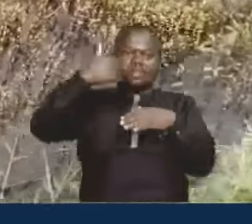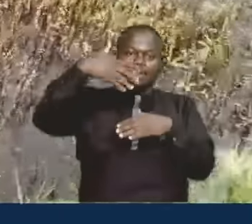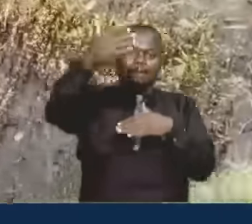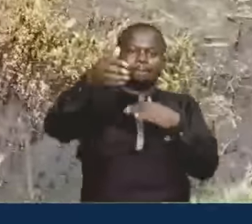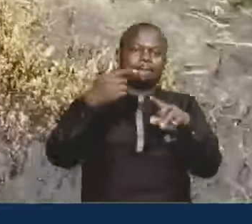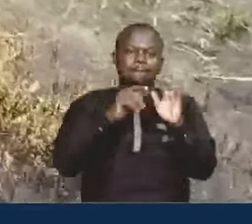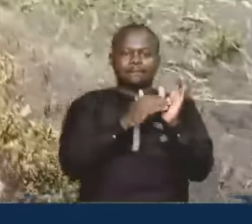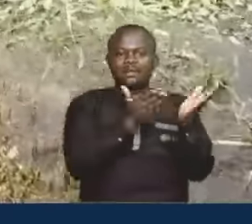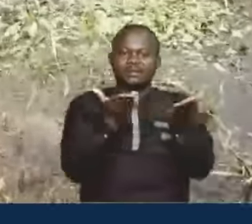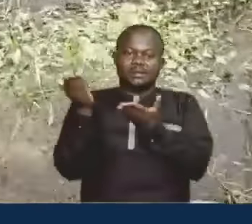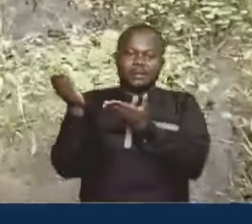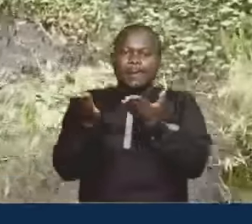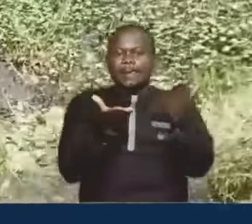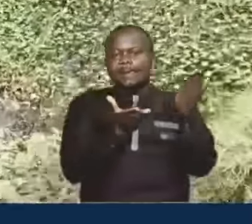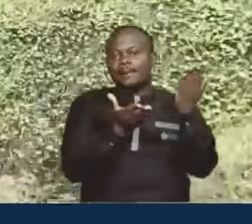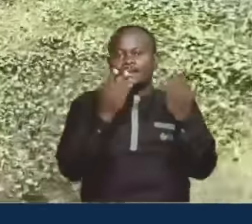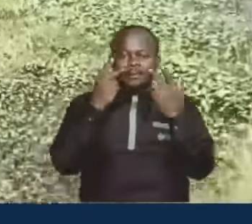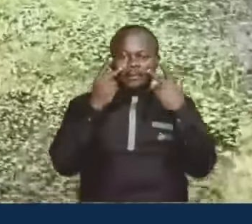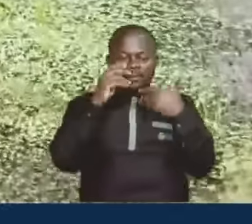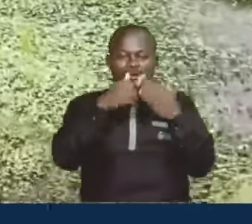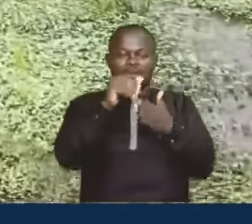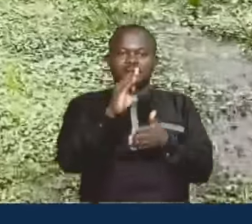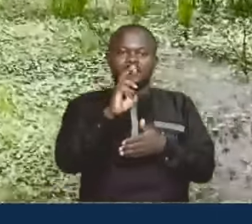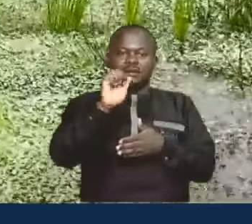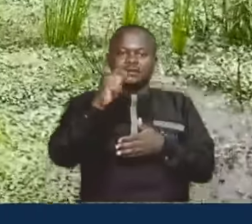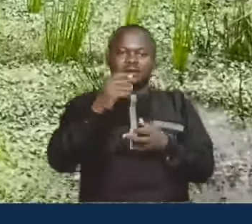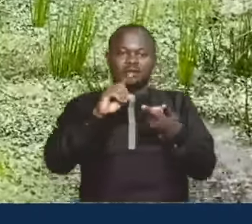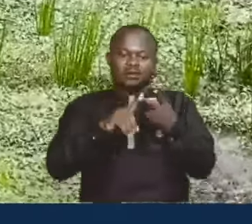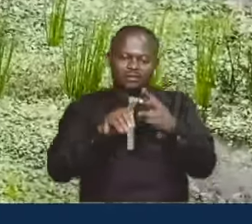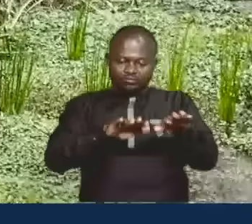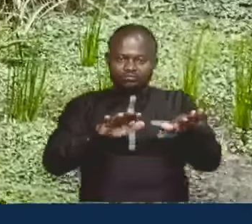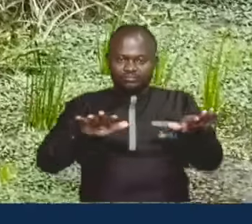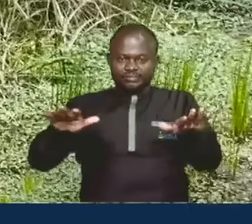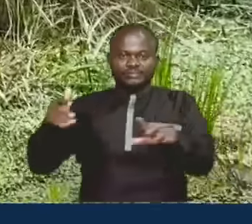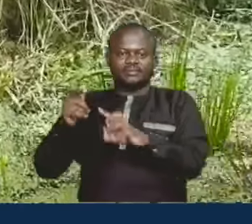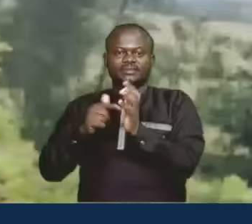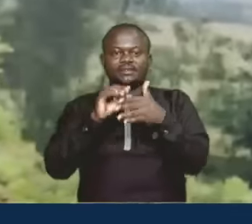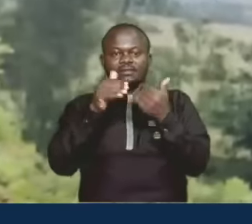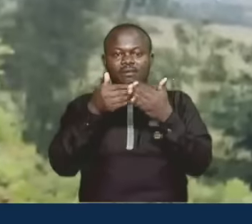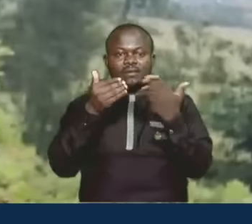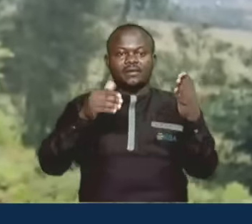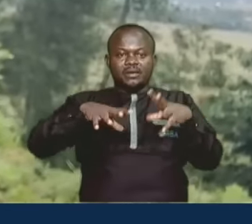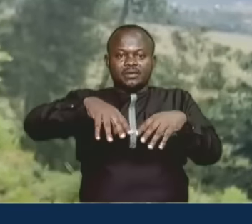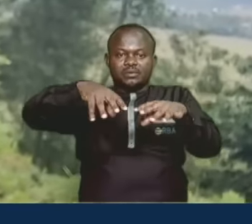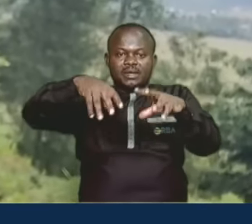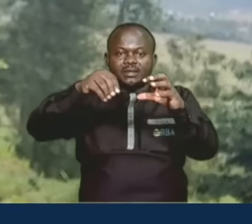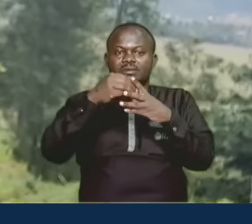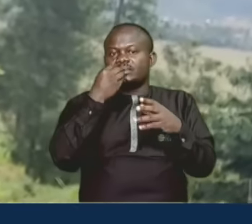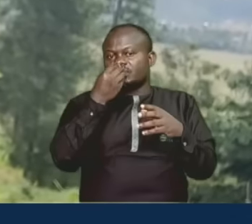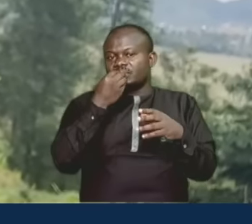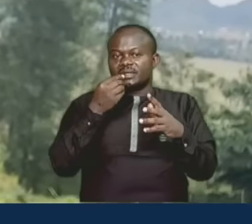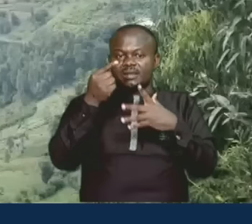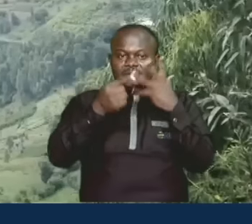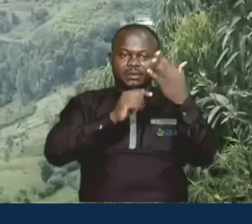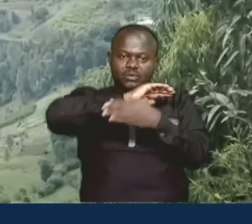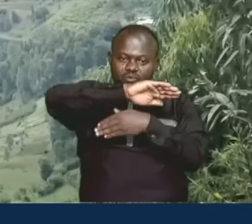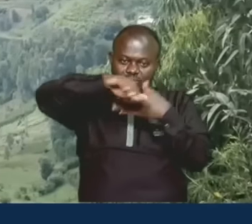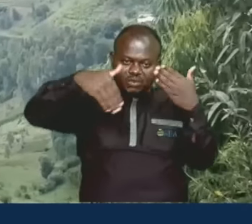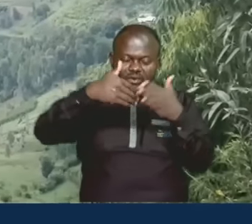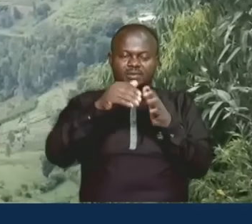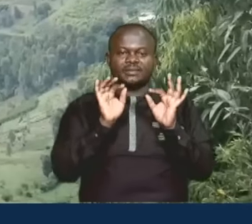Twakiragamo ibyatsi byo kuboha ibirago, tugakiramo ibyo gusasira amatungo, tukahiramo n'ubwatsi bw'amatungo bwo kurya. Ubwo ibyo byose twarabihagaze.